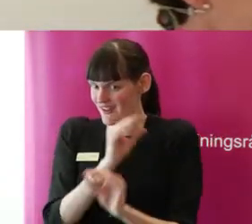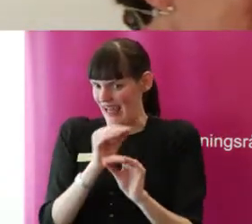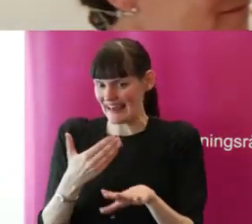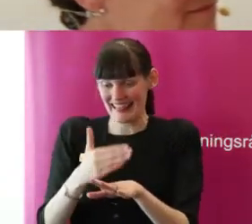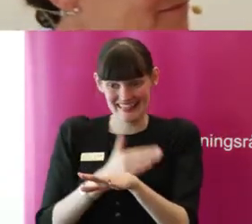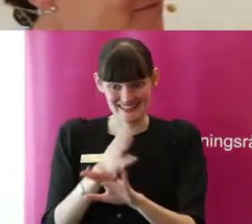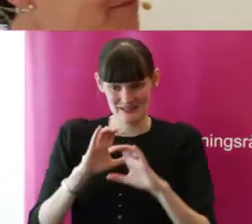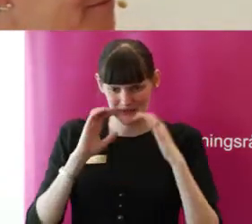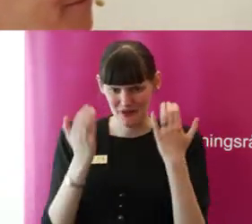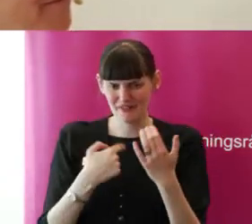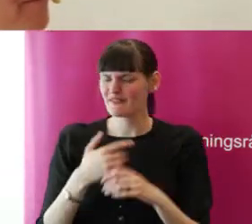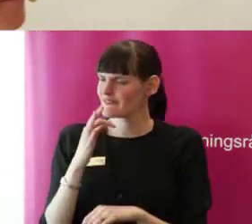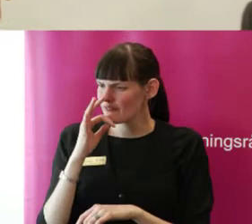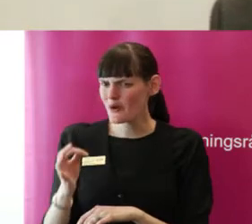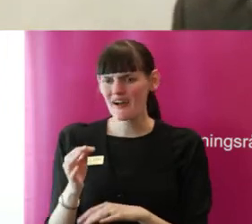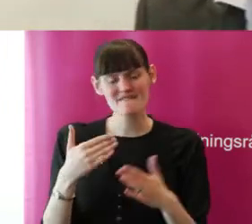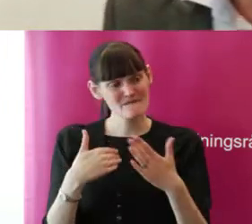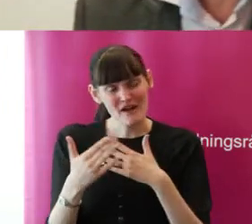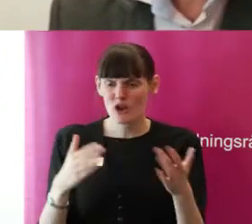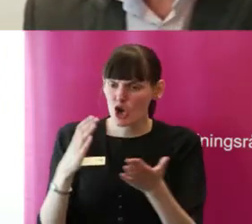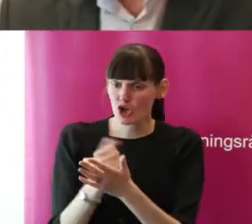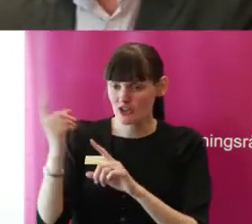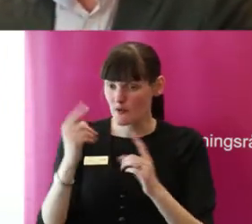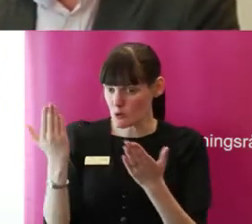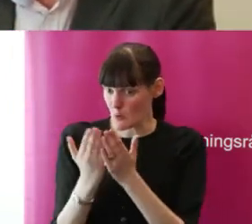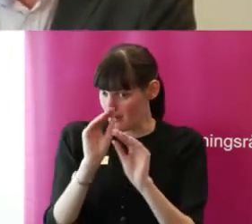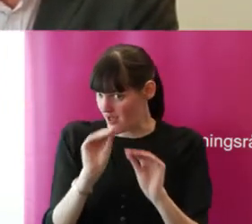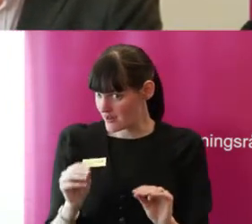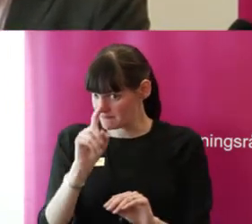seminariet. Just den här frågan, varför lyckas folkhögskollärare?